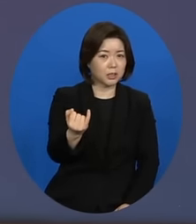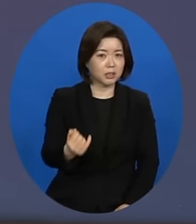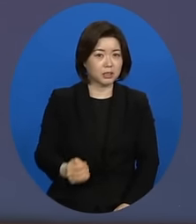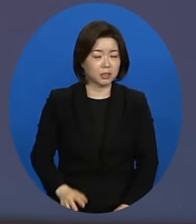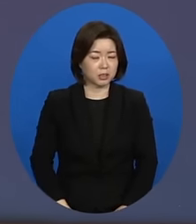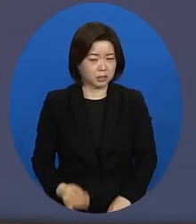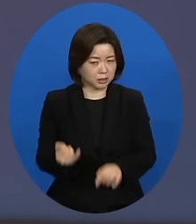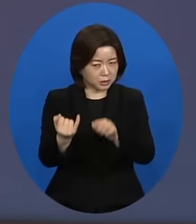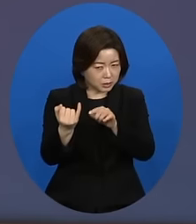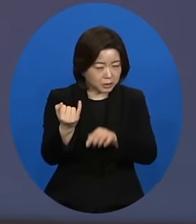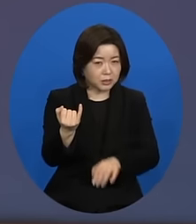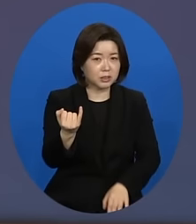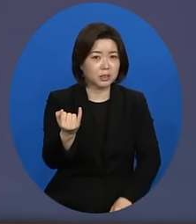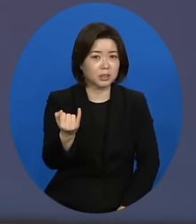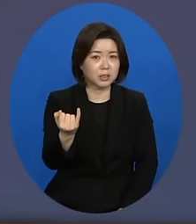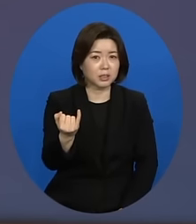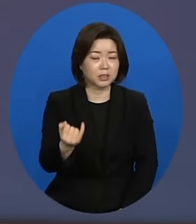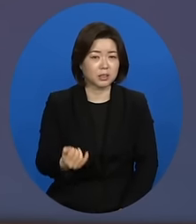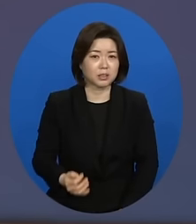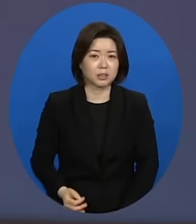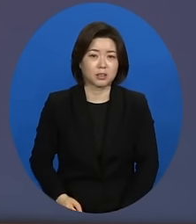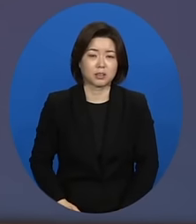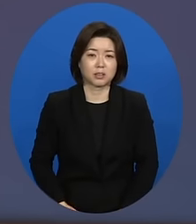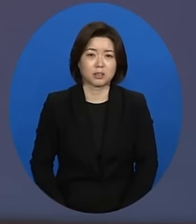저 여자지.